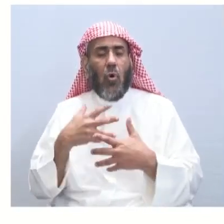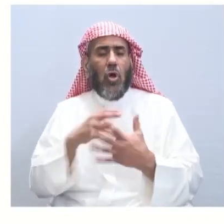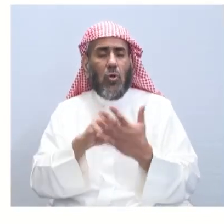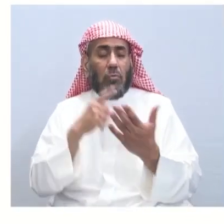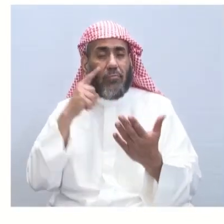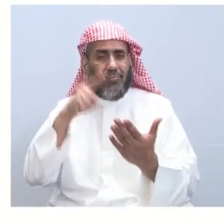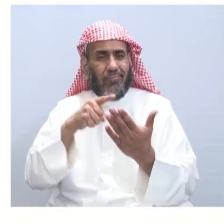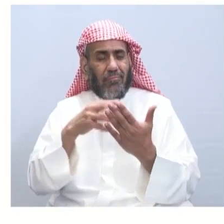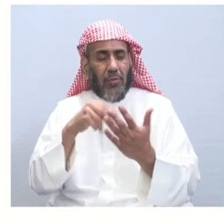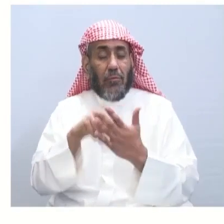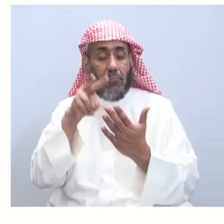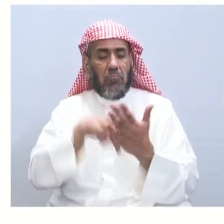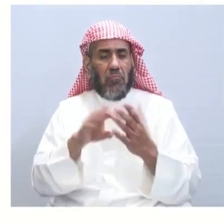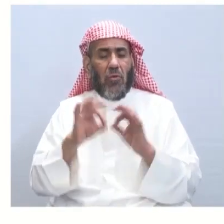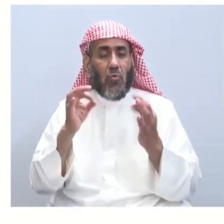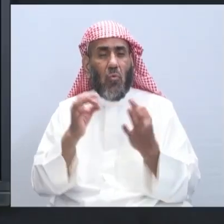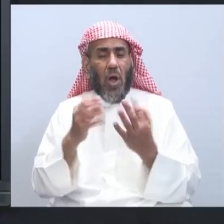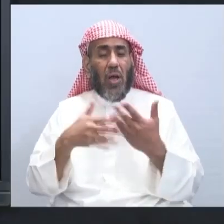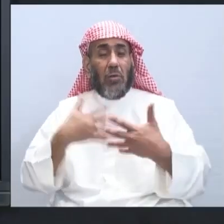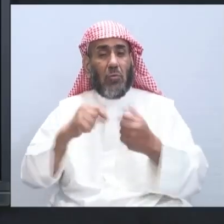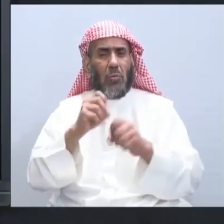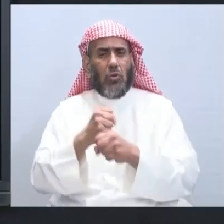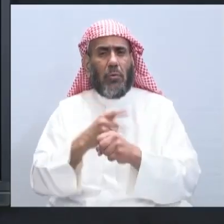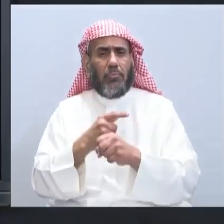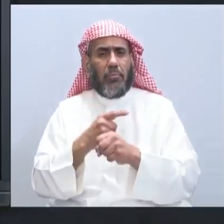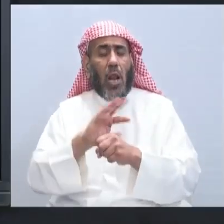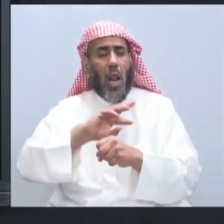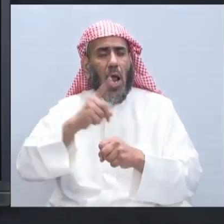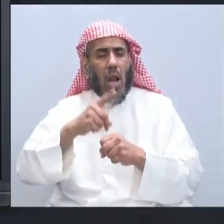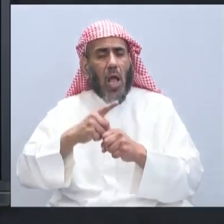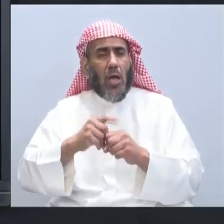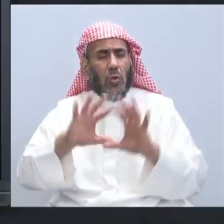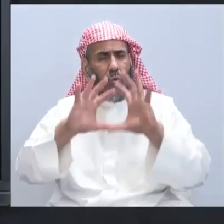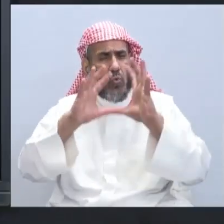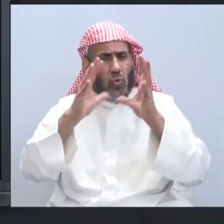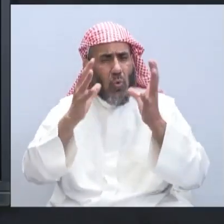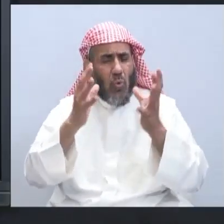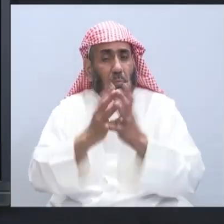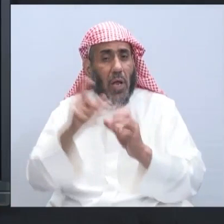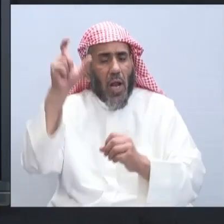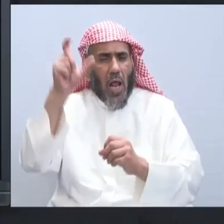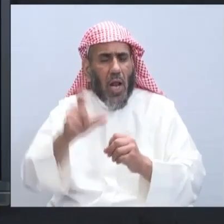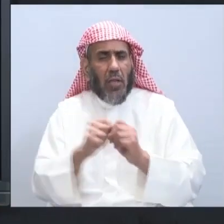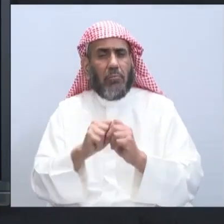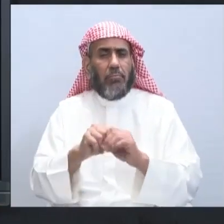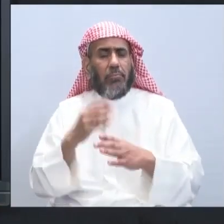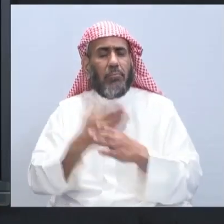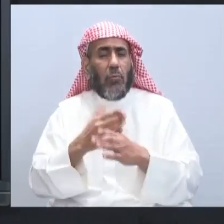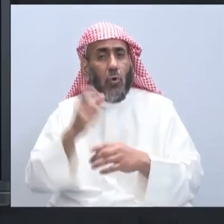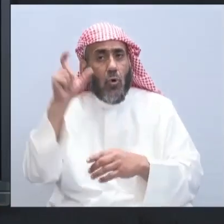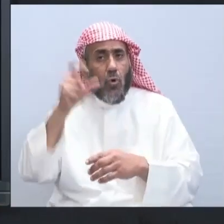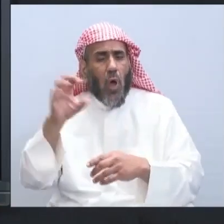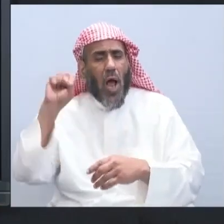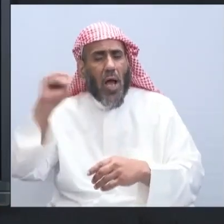بامكانك ايض الاطلاع عليها في الروايه الاجتماعيه ايضا تعتمد على المجتمع لكنها تصور من قبل الكاتب يعني ان رؤيته